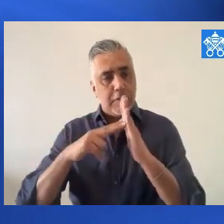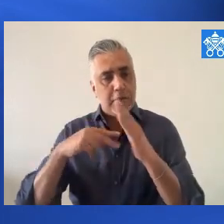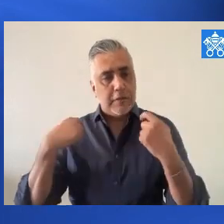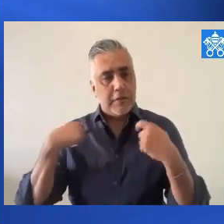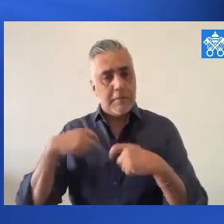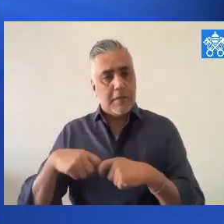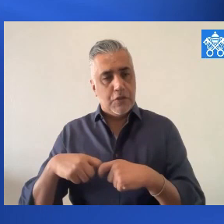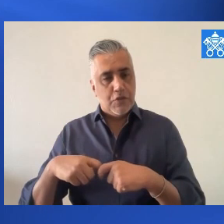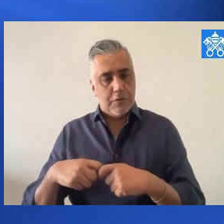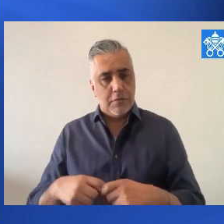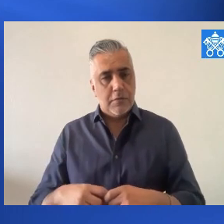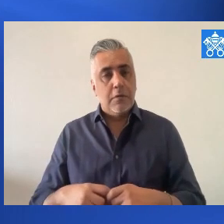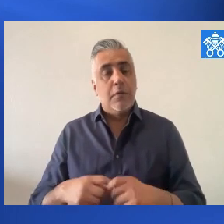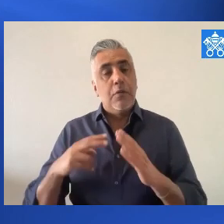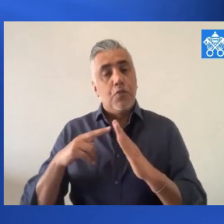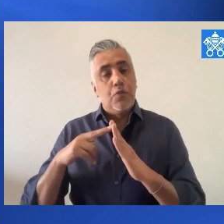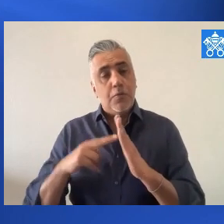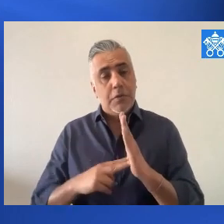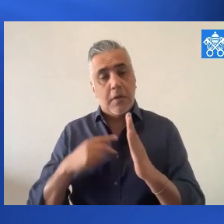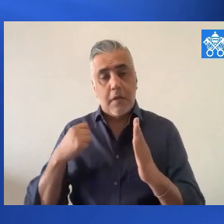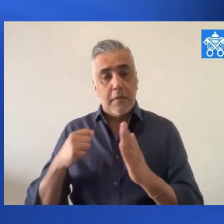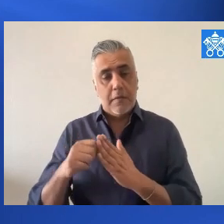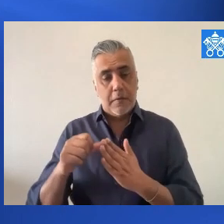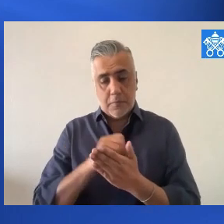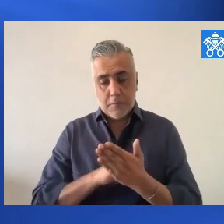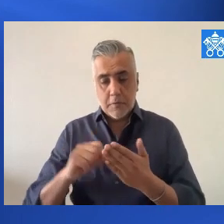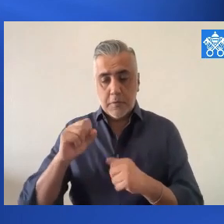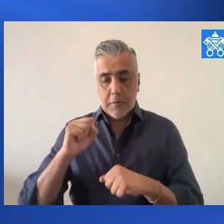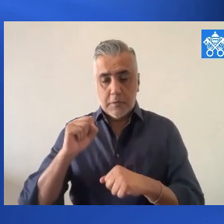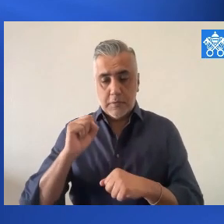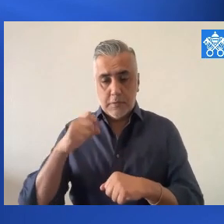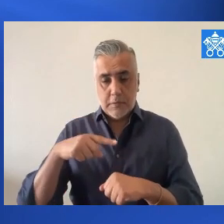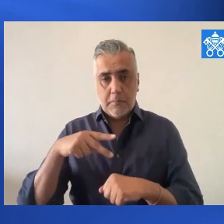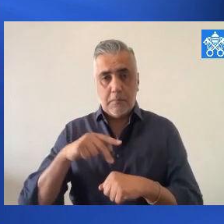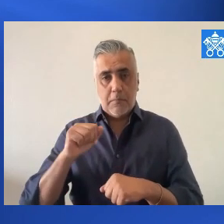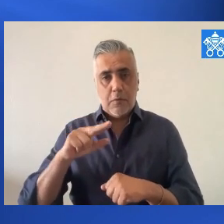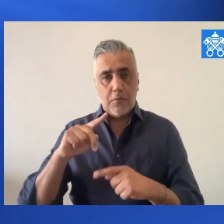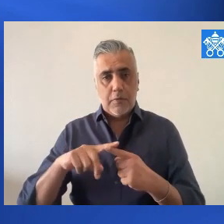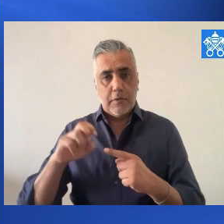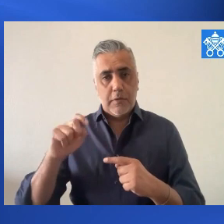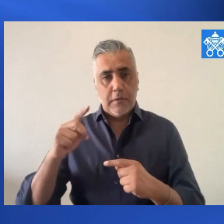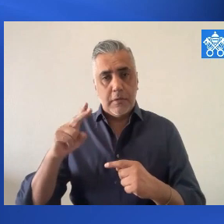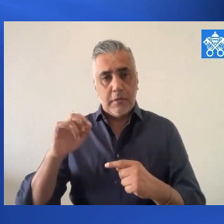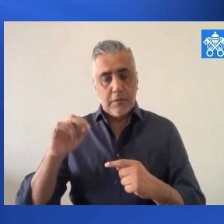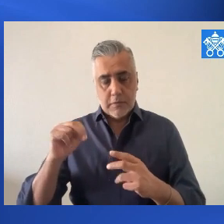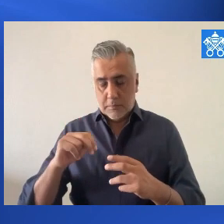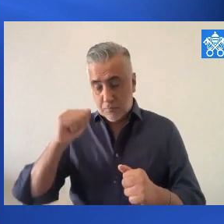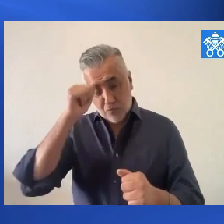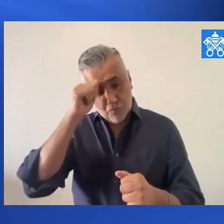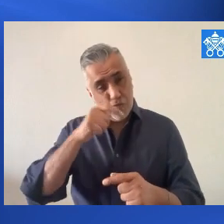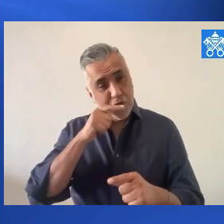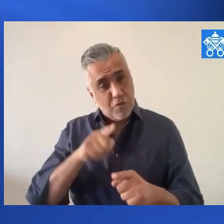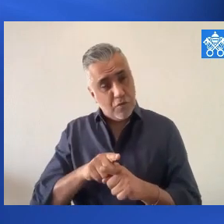And now we'll hear the reading in Spanish we just heard in German. Lectura de la carta del apóstol San Pablo a